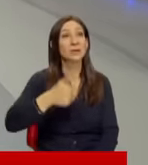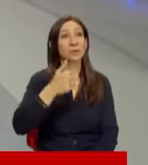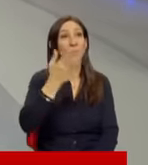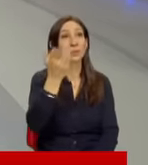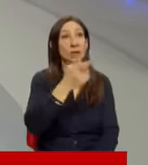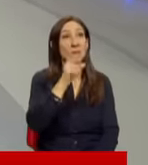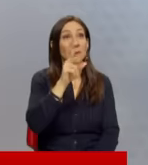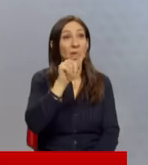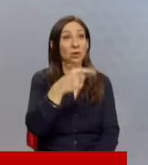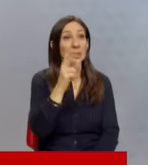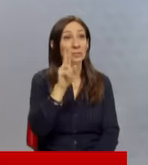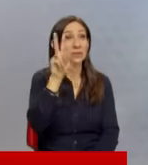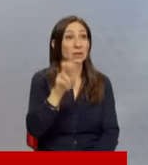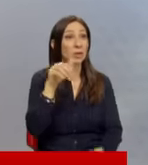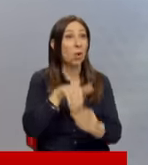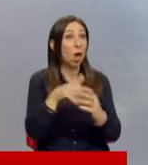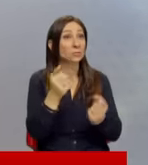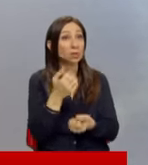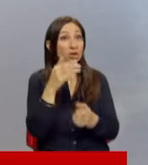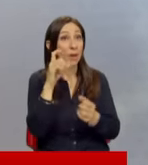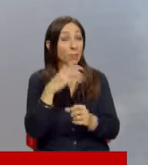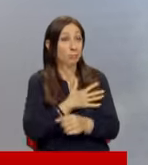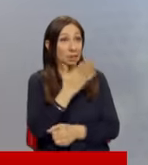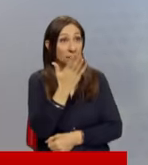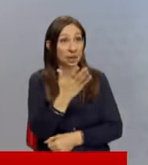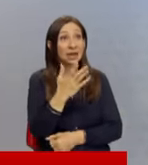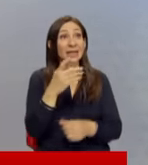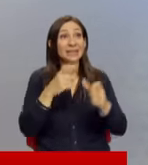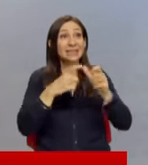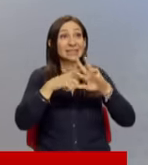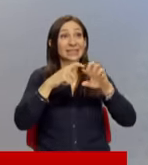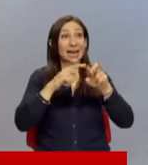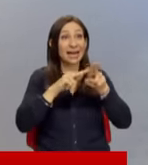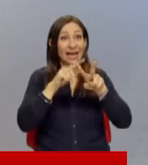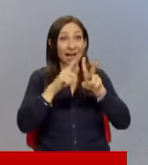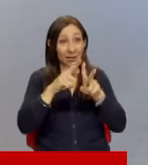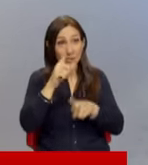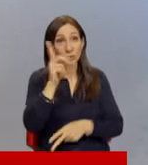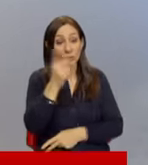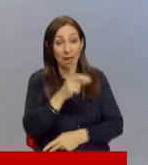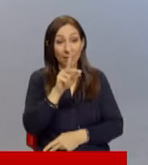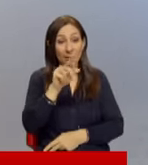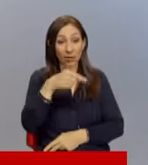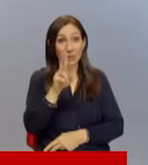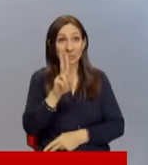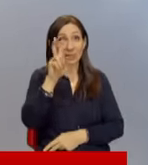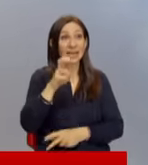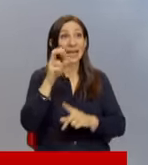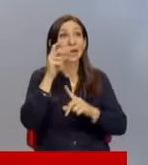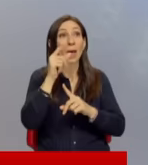Baksana %21.78 oy almış CHP yani. Serkan Karayiğit aldığı oy oranı %21.78. İbrahim